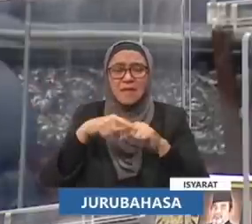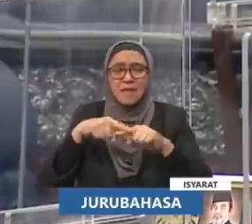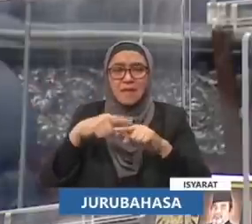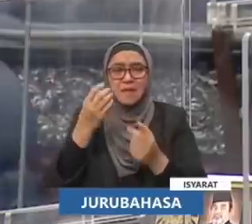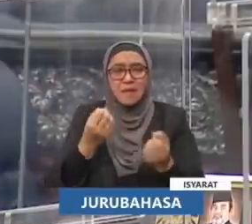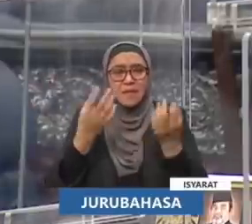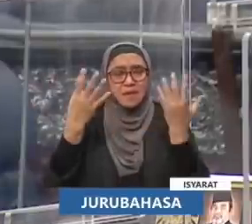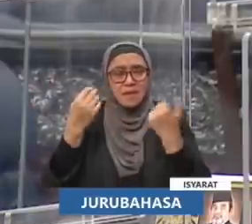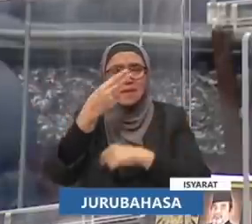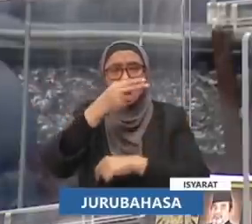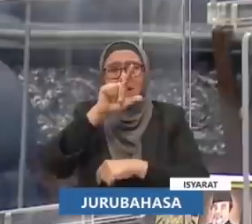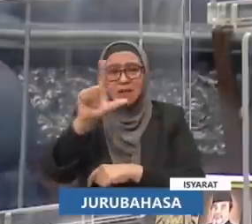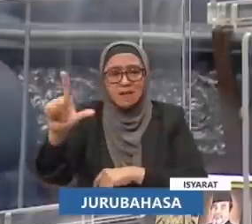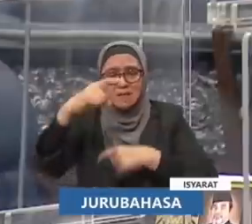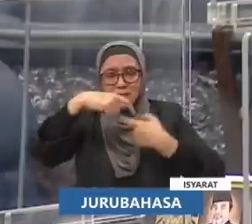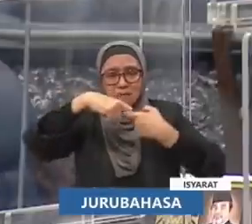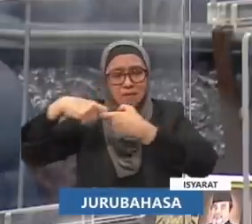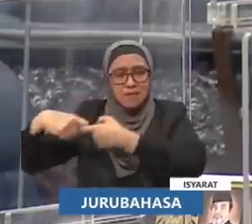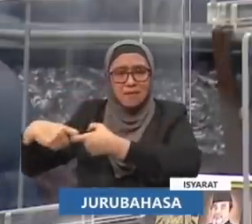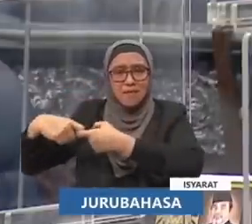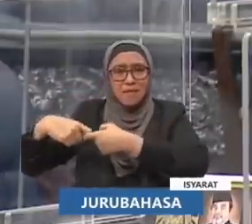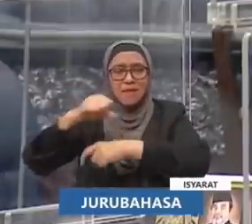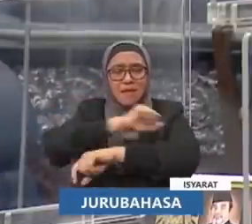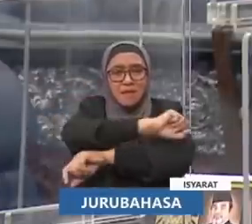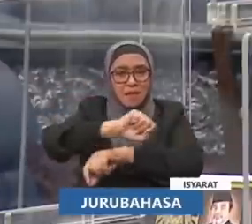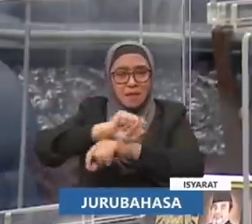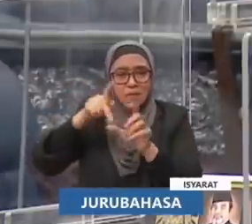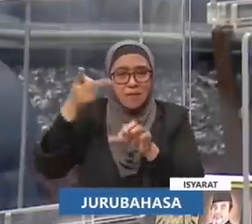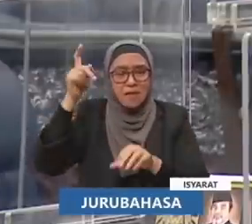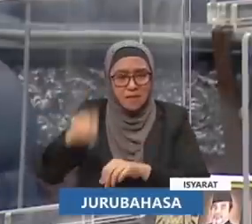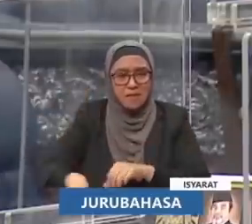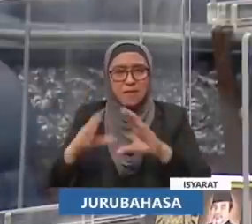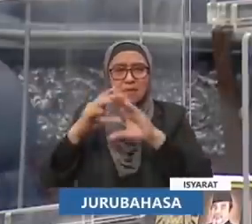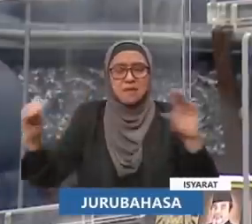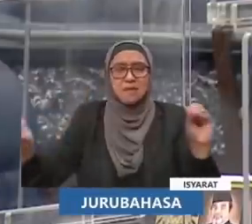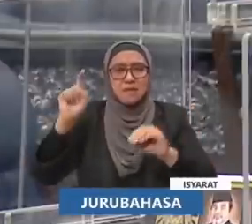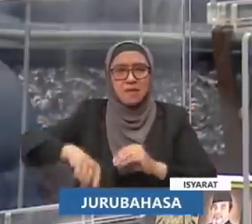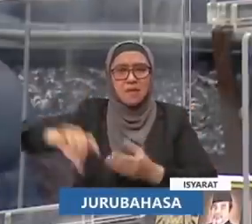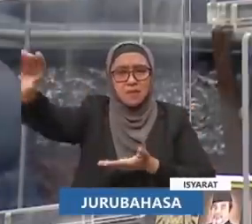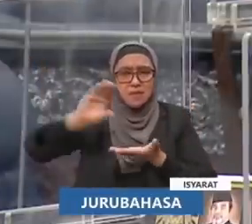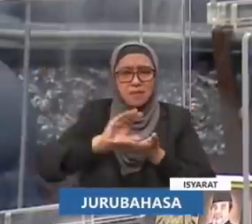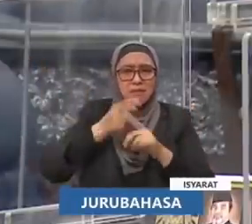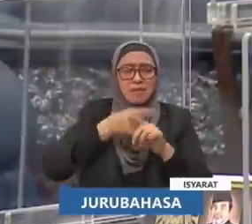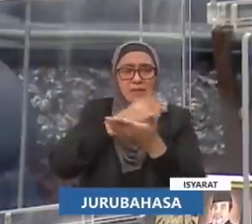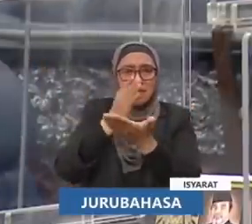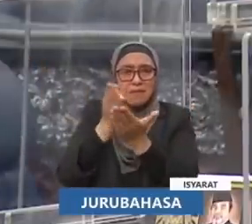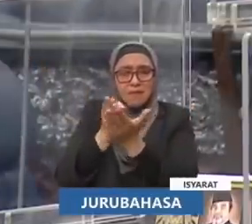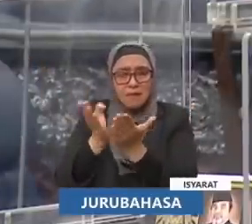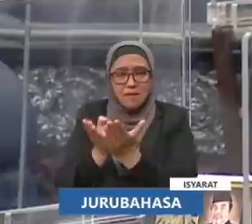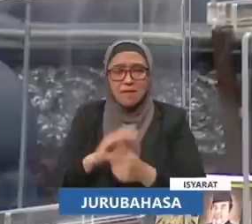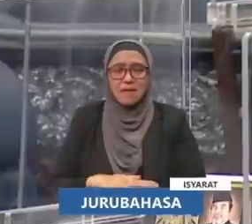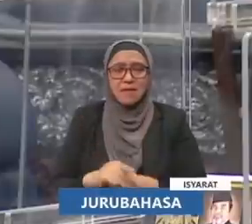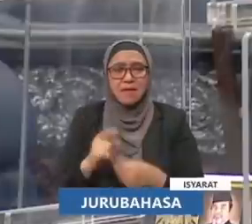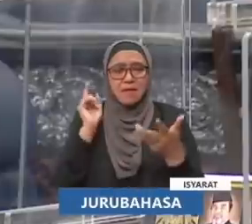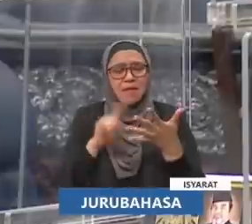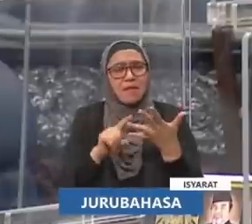yang memerlukan peruntukan daripada bajet ini. Itu berkenaan dengan pertanian. Lagi saya nak bertanya dari segi sektor